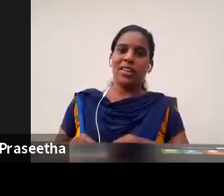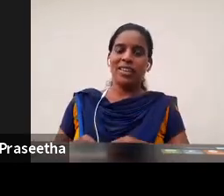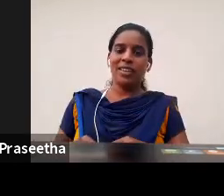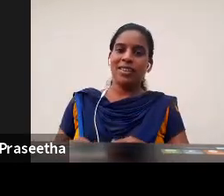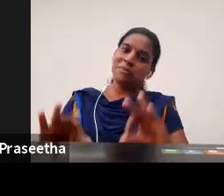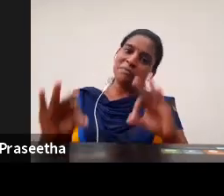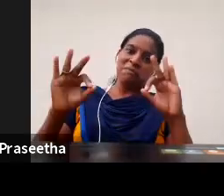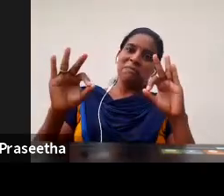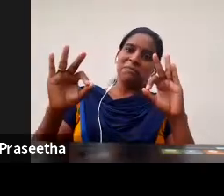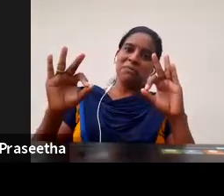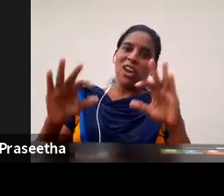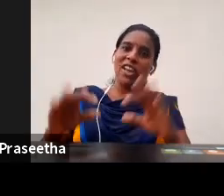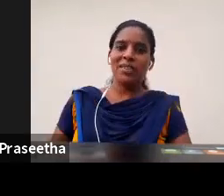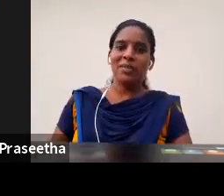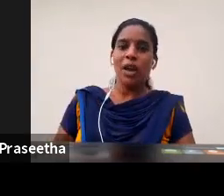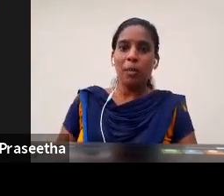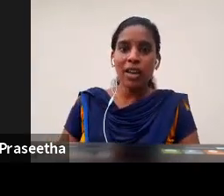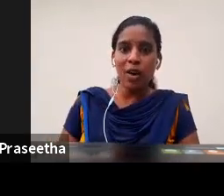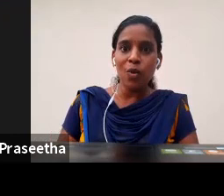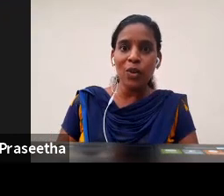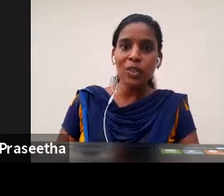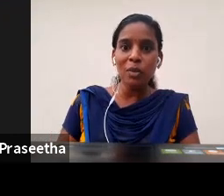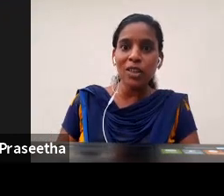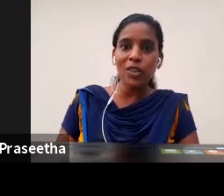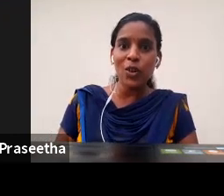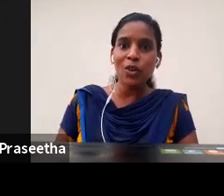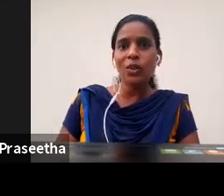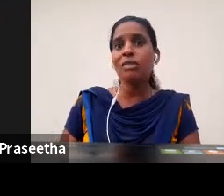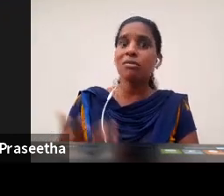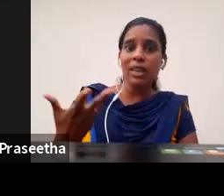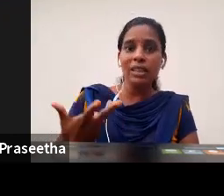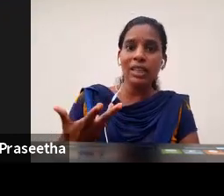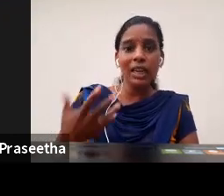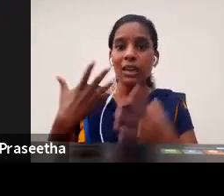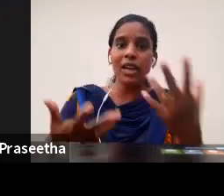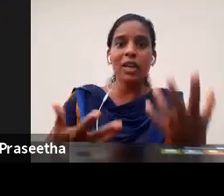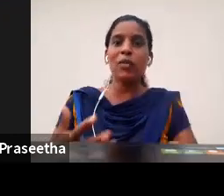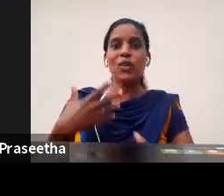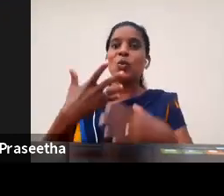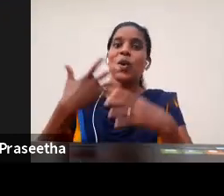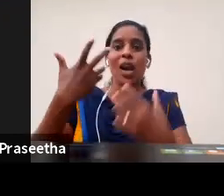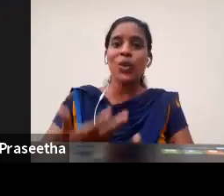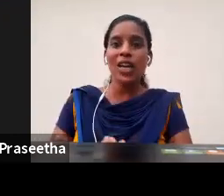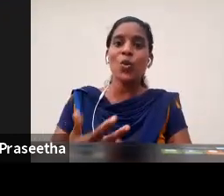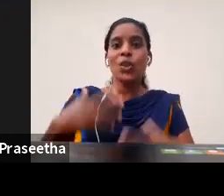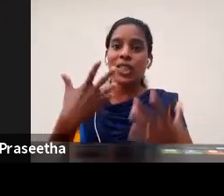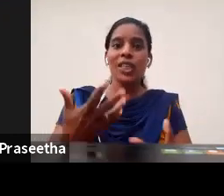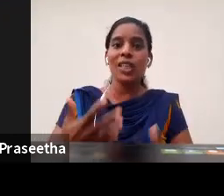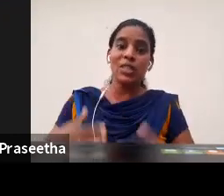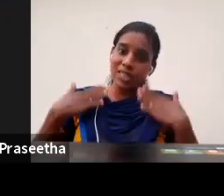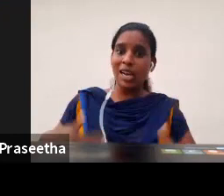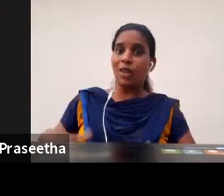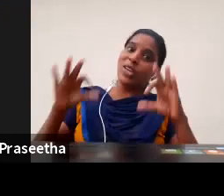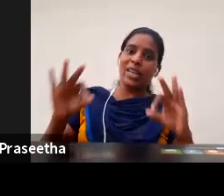ഫൈൻ, ഫൈൻ. അപ്പൊ ഇനി ഹൗ ആർ യു എന്ന് നമ്മൾ തിരിച്ചു ചോദിക്കലോ, എന്തെങ്കിലും കാണിക്കുമ്പോ അവർക്ക് സുഖമാണോ എന്നാണ് ചോദിച്ചത്